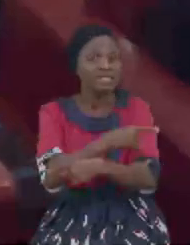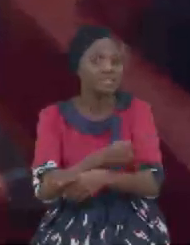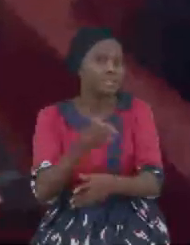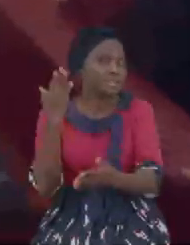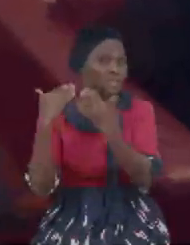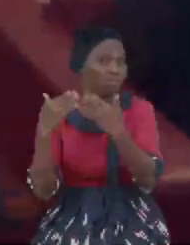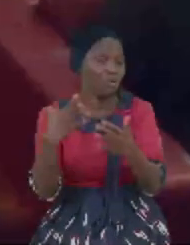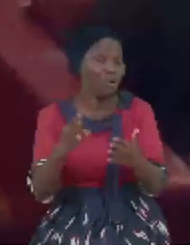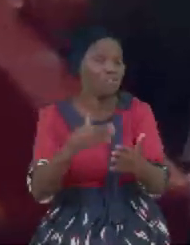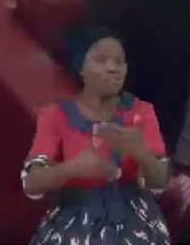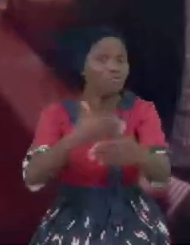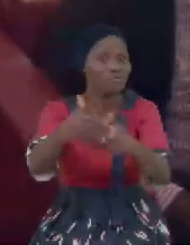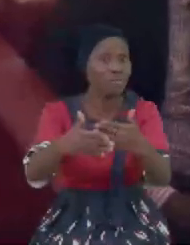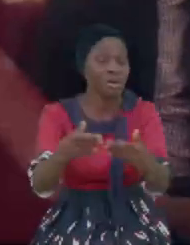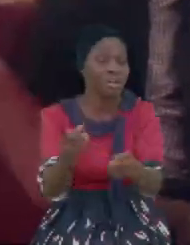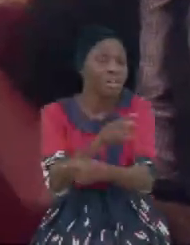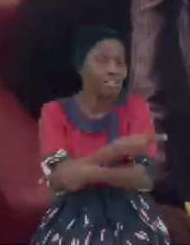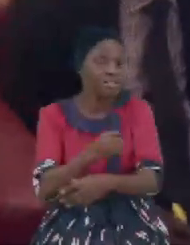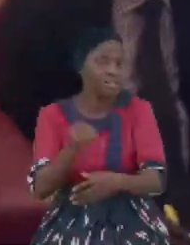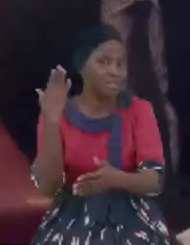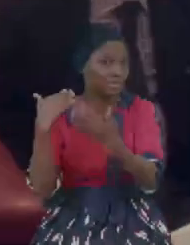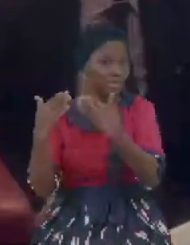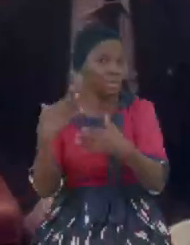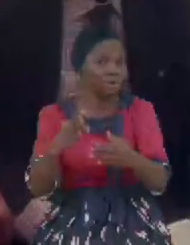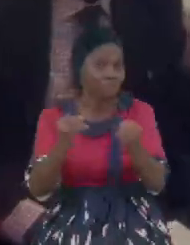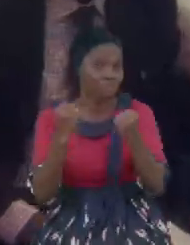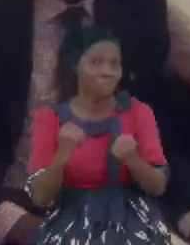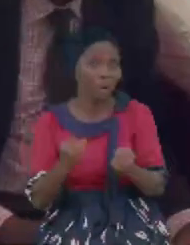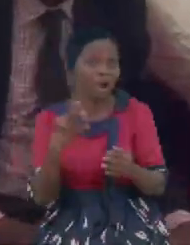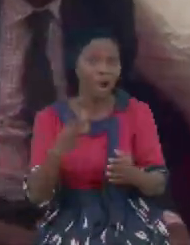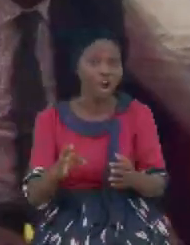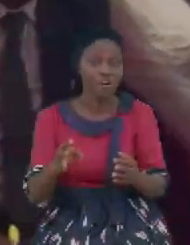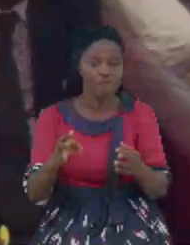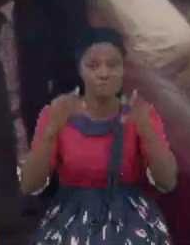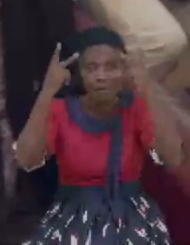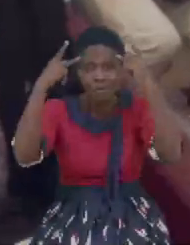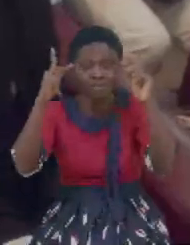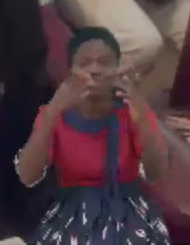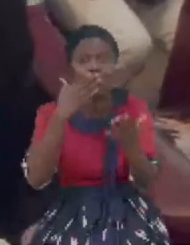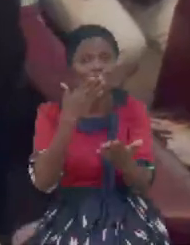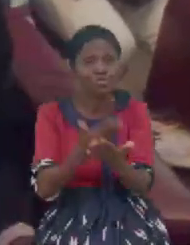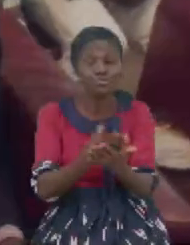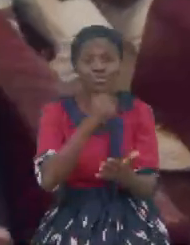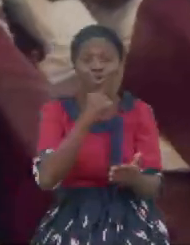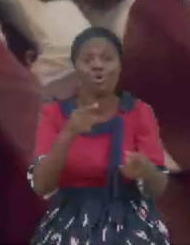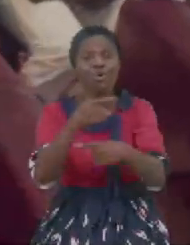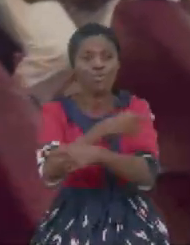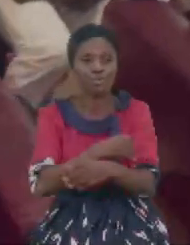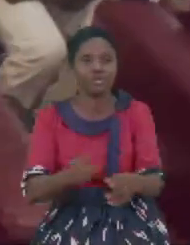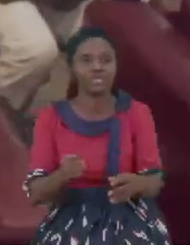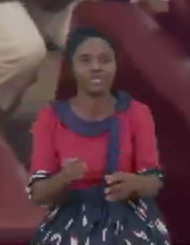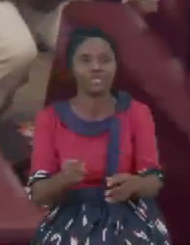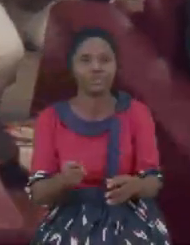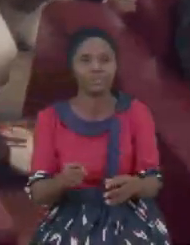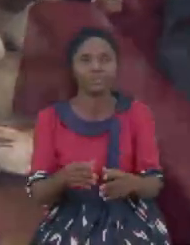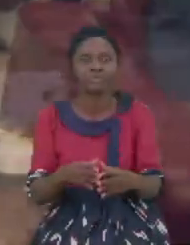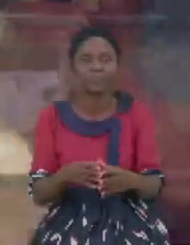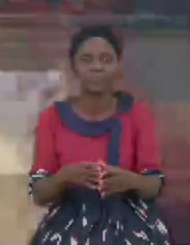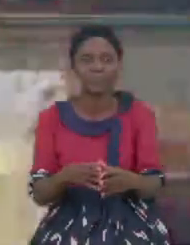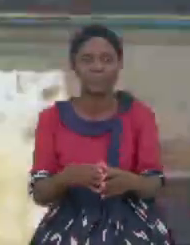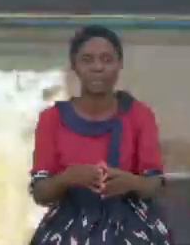progrès, les jours de puissance, les jours de prospérité, les beaux vieux jours. Et maintenant, ils ne pouvaient pas chanter. Comment